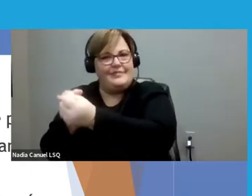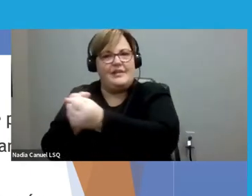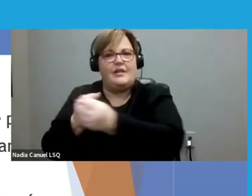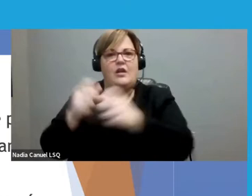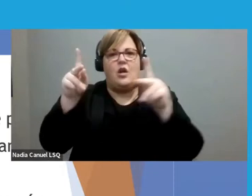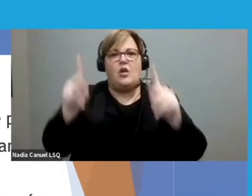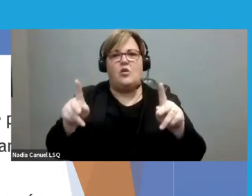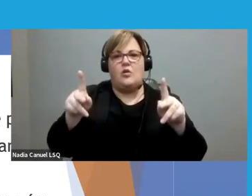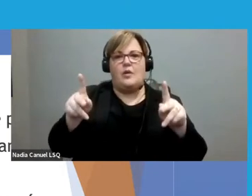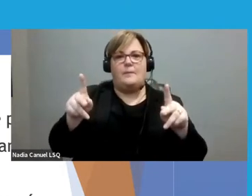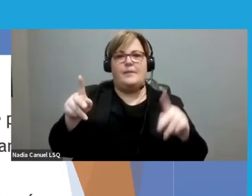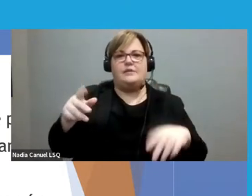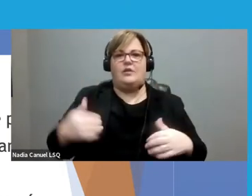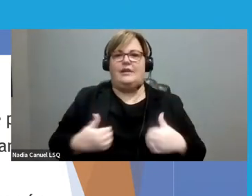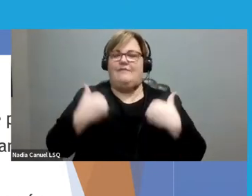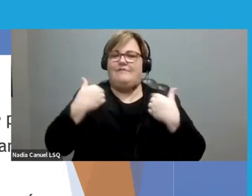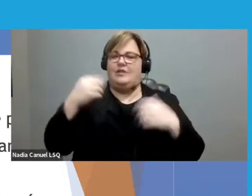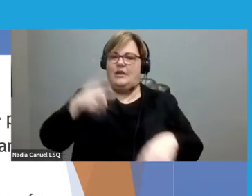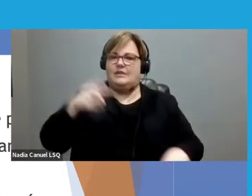vivant un handicap.